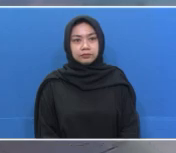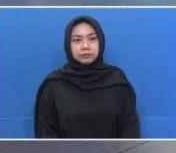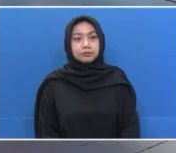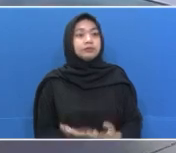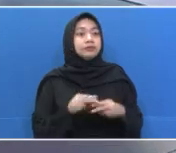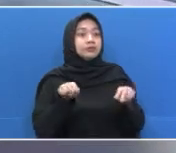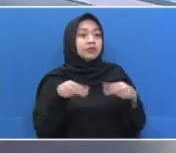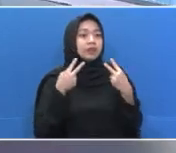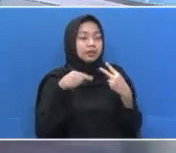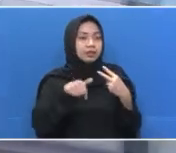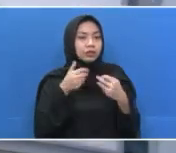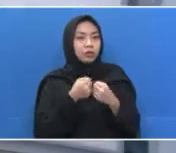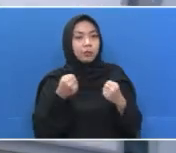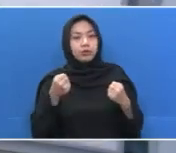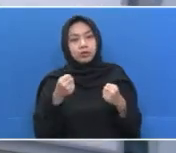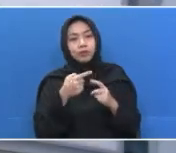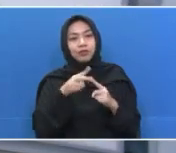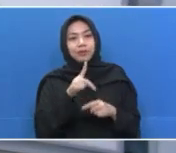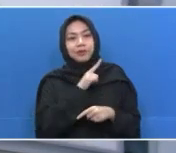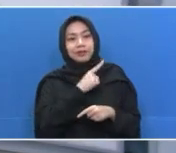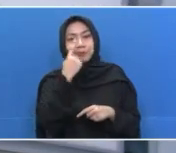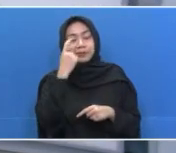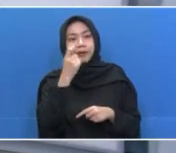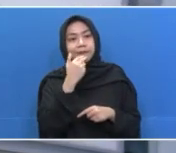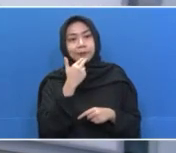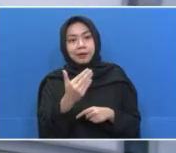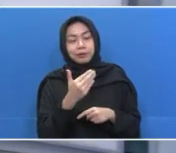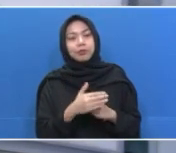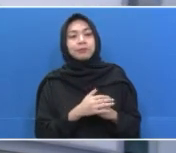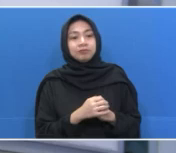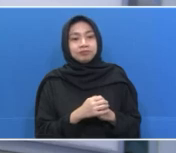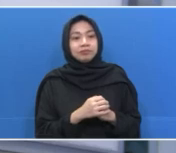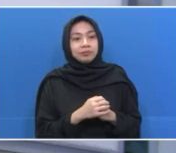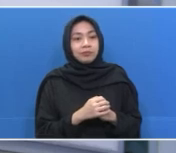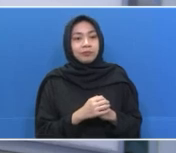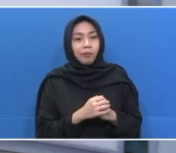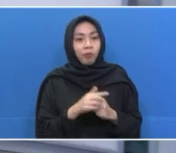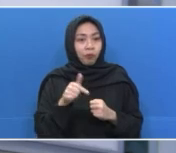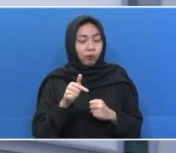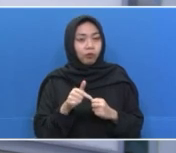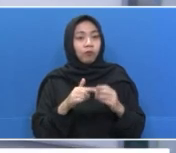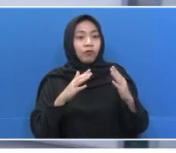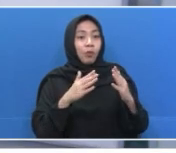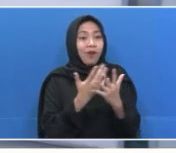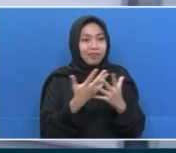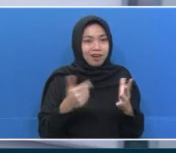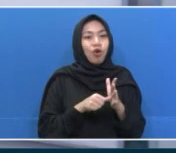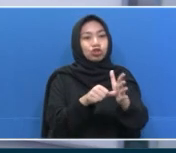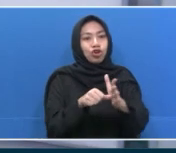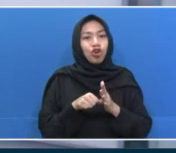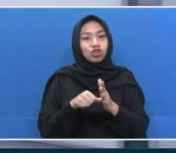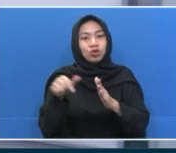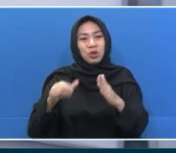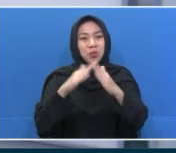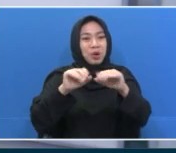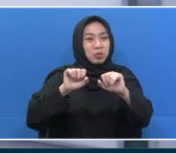Terima kasih anda kembali bersama kami di Kompas TV independent terpercaya saudara warga bergotong-royong memperbaiki rumah mereka